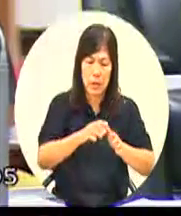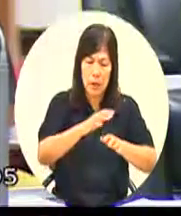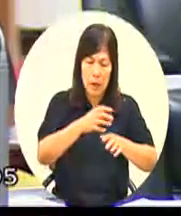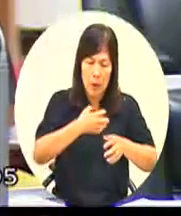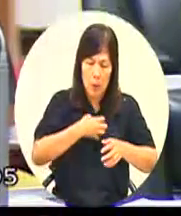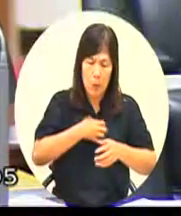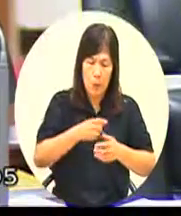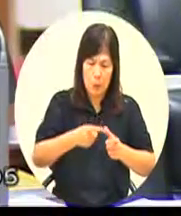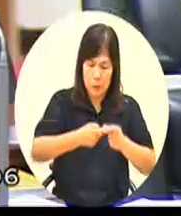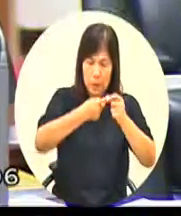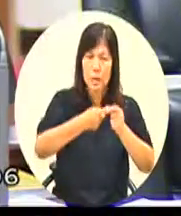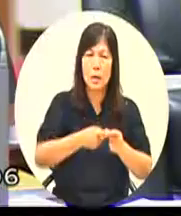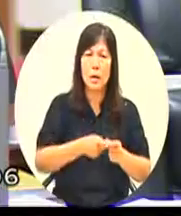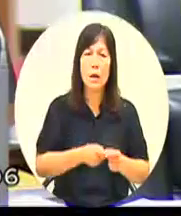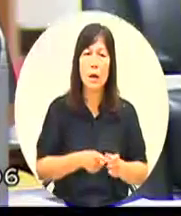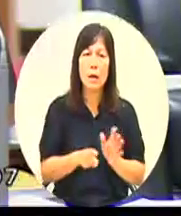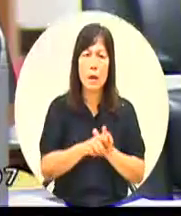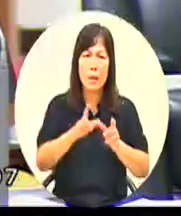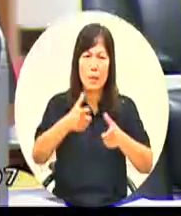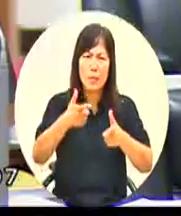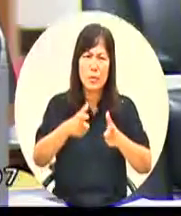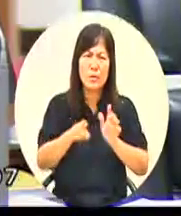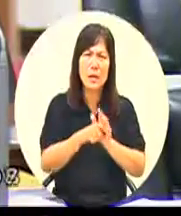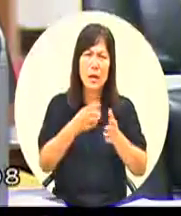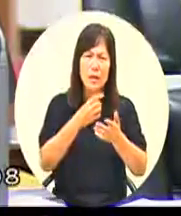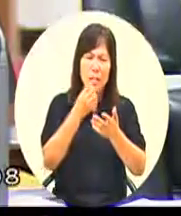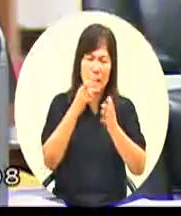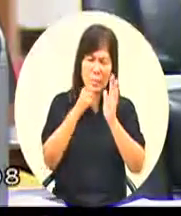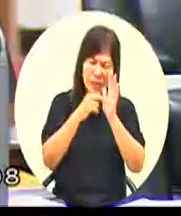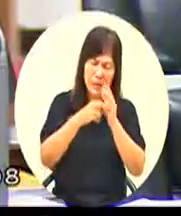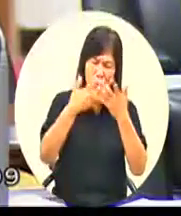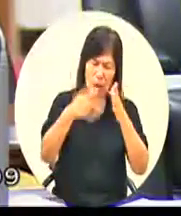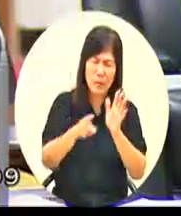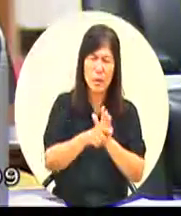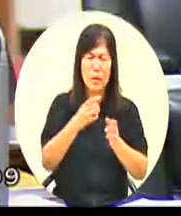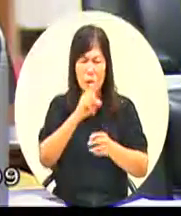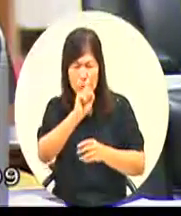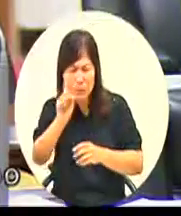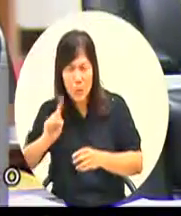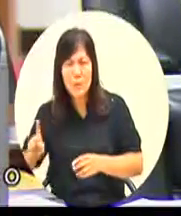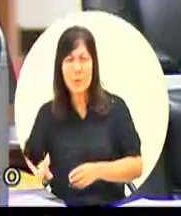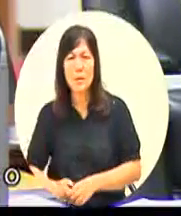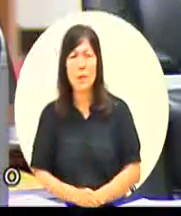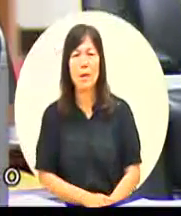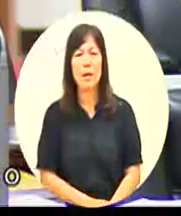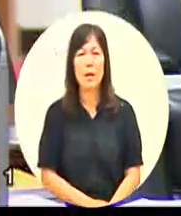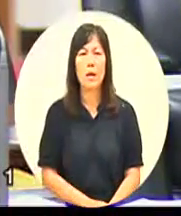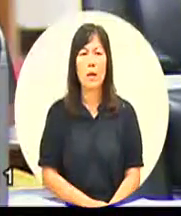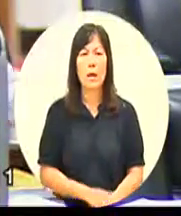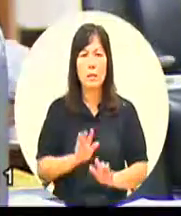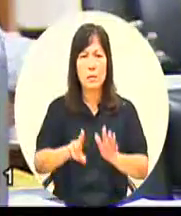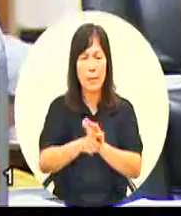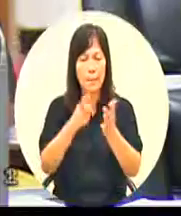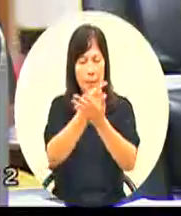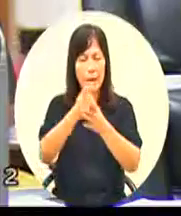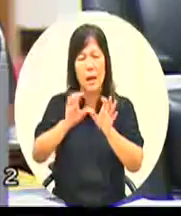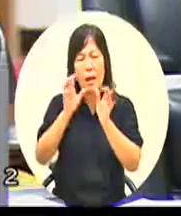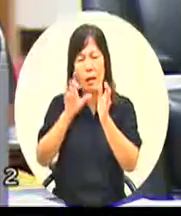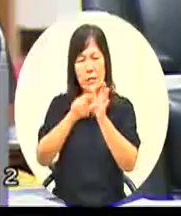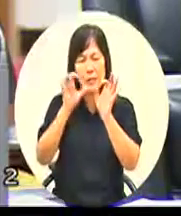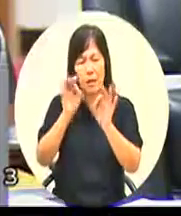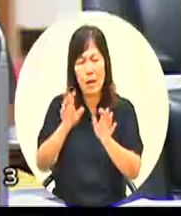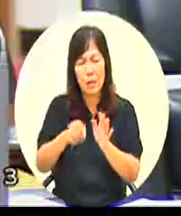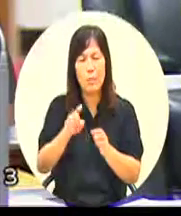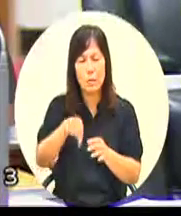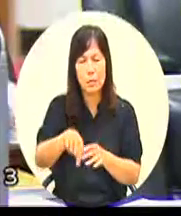先嘛，对，不要再给我讲了一套 SOP 是怎样的。我们今天大家浪费那么多的公帑在